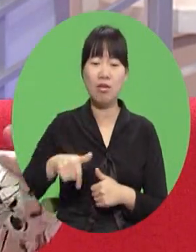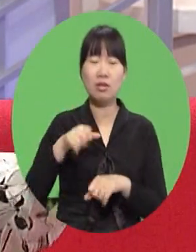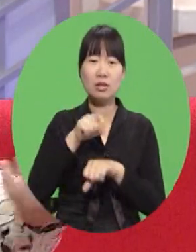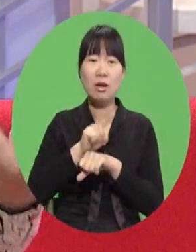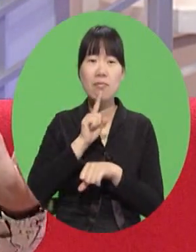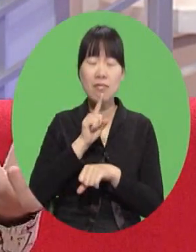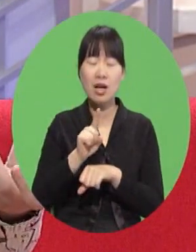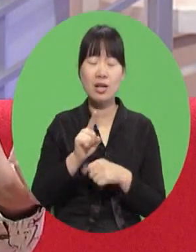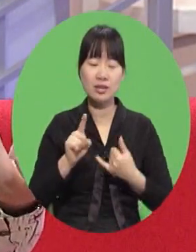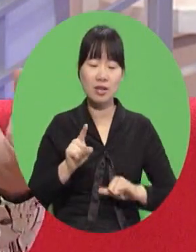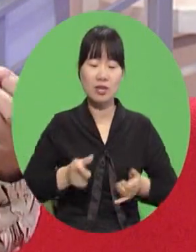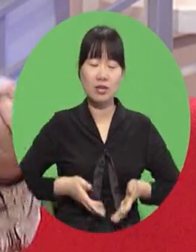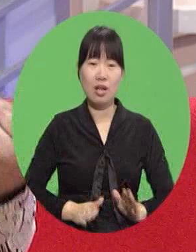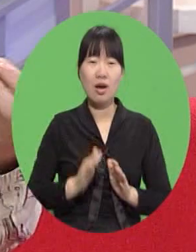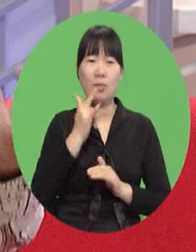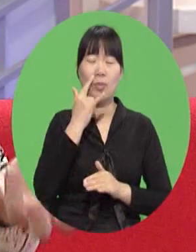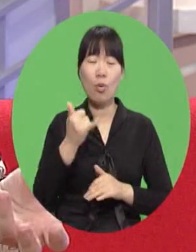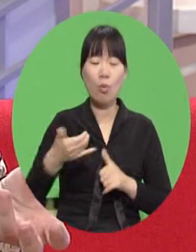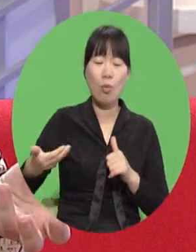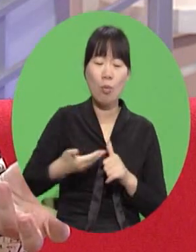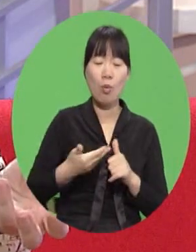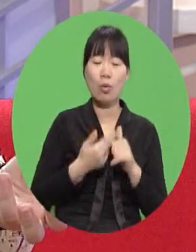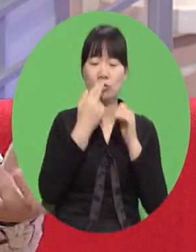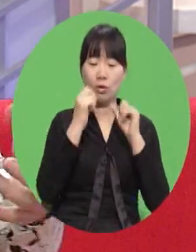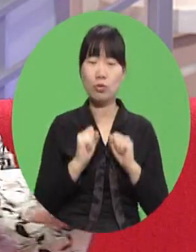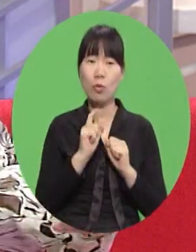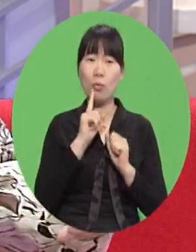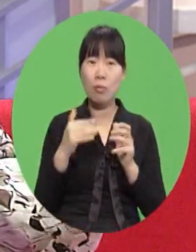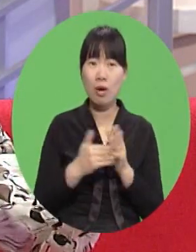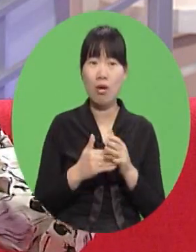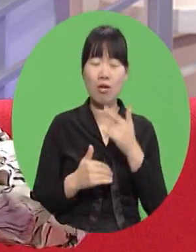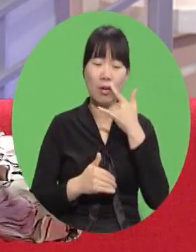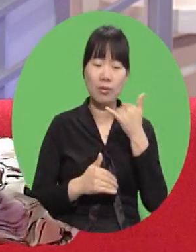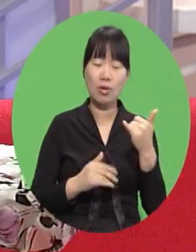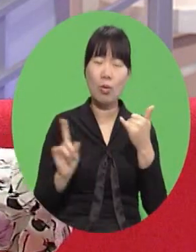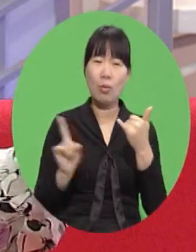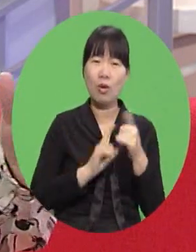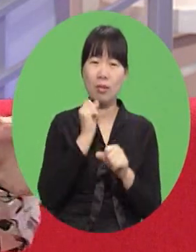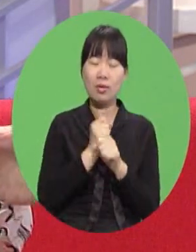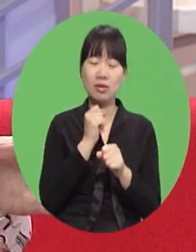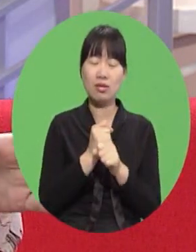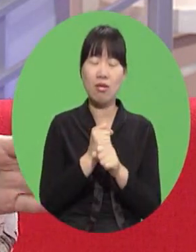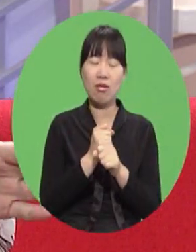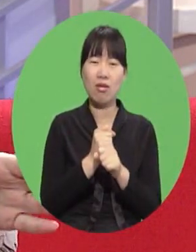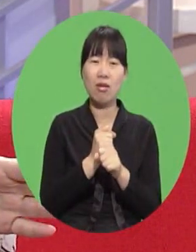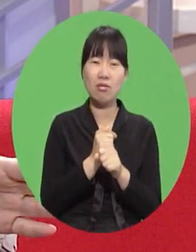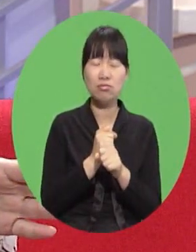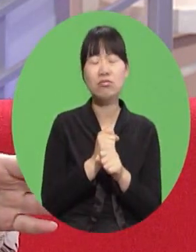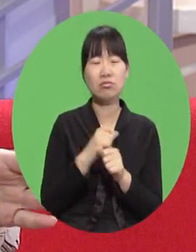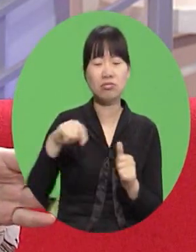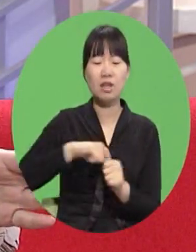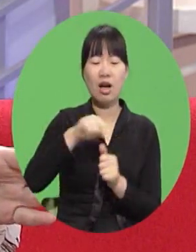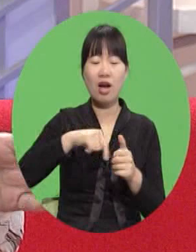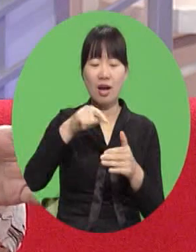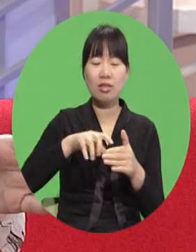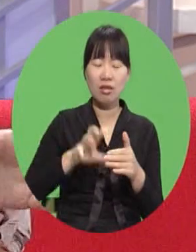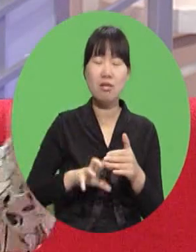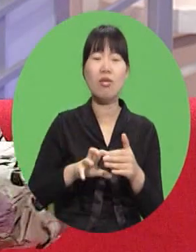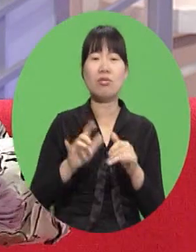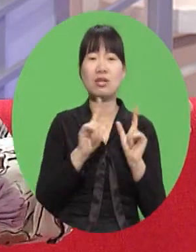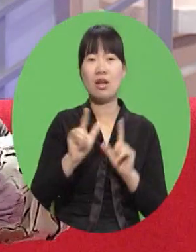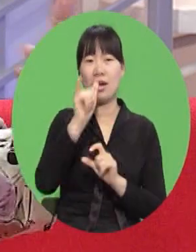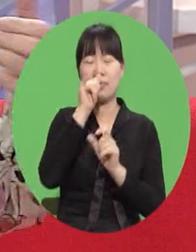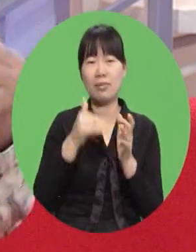태어나면 부모가 먹여줘야 생존을 하고 부모가 어떤 만들어오는 틀 안에서 당분간 생활을 하죠.